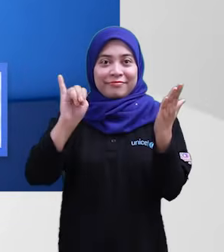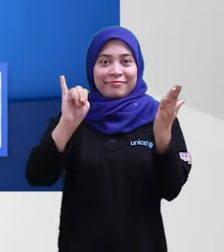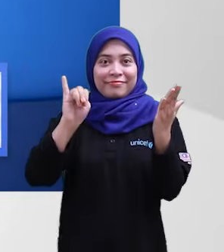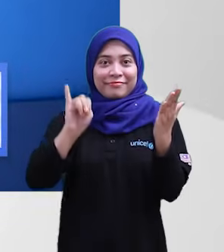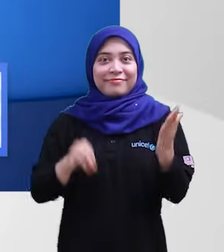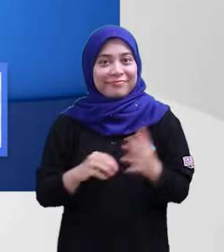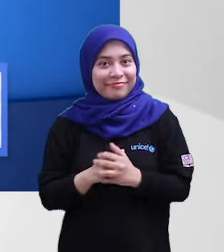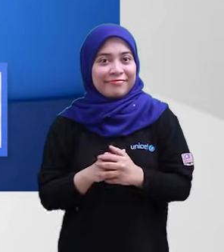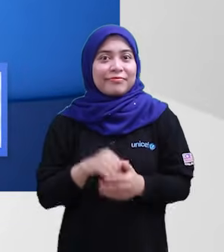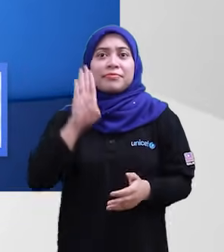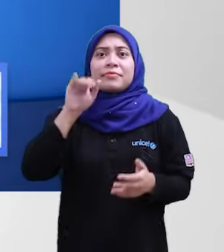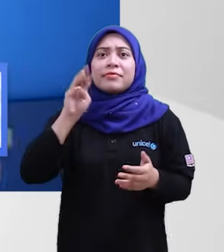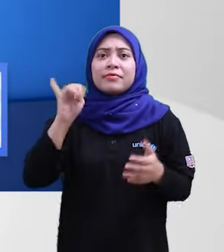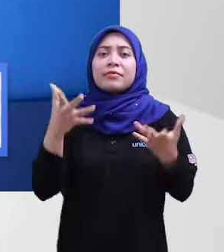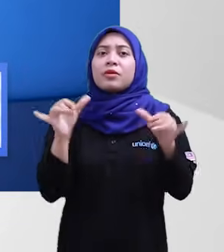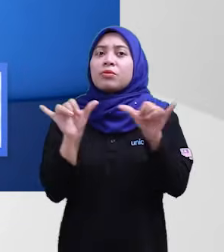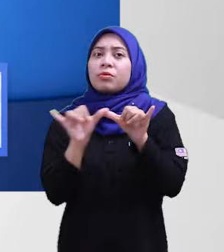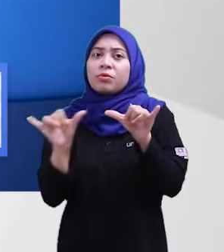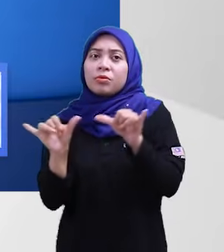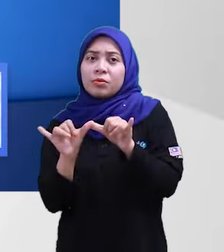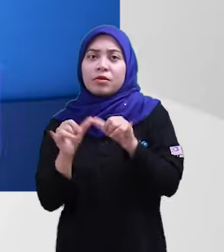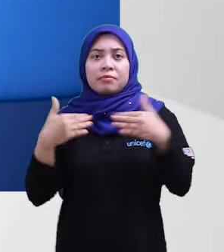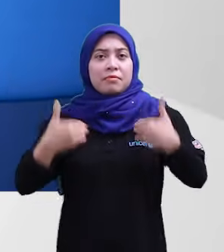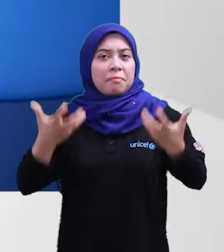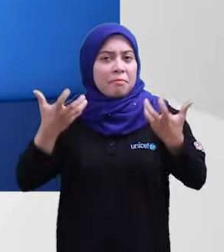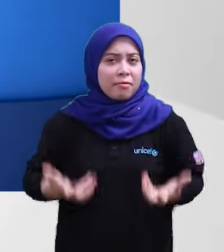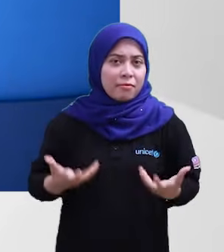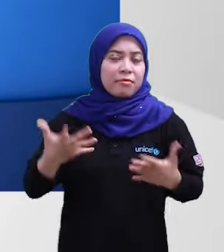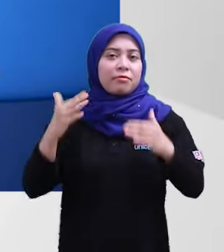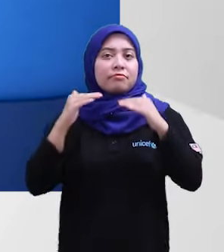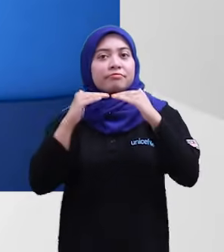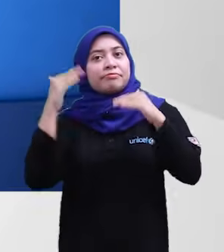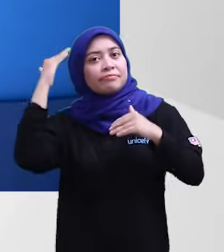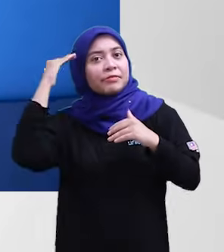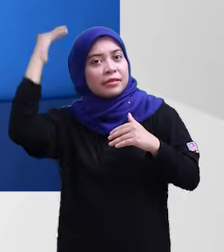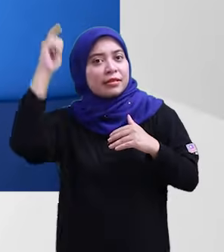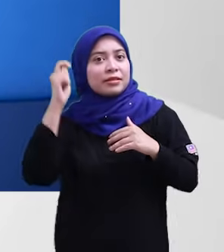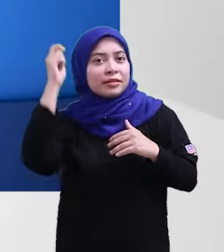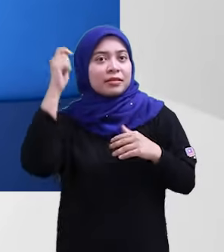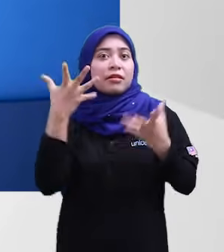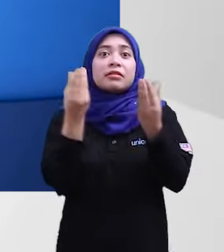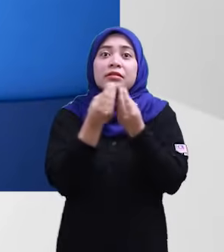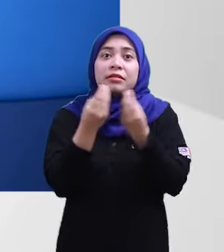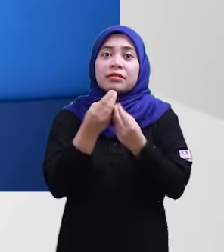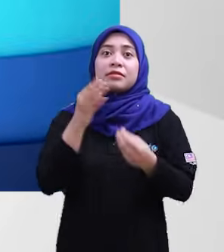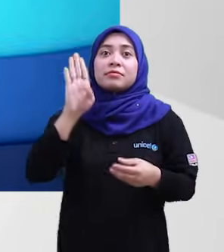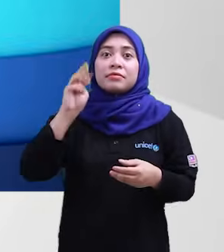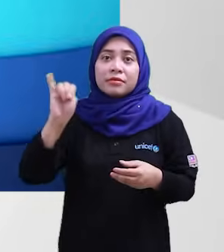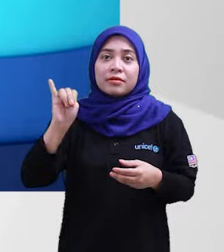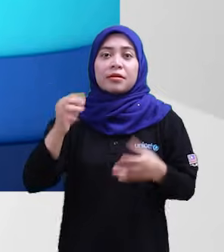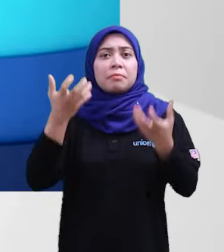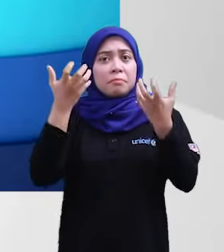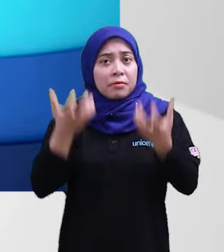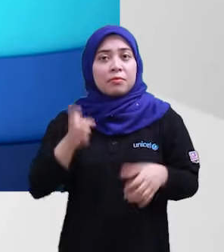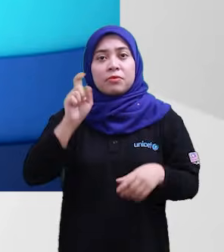BMI atau Body Mass Index. BMI adalah ukuran berat badan anda berbanding ketinggian. Untuk mengira BMI, berat